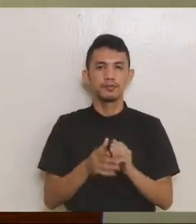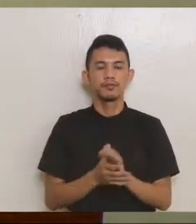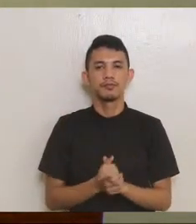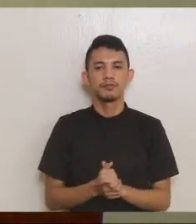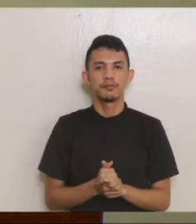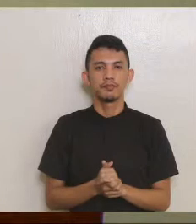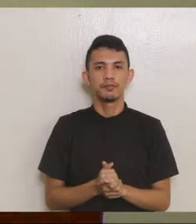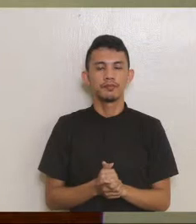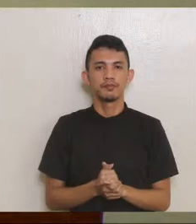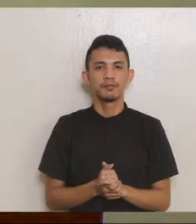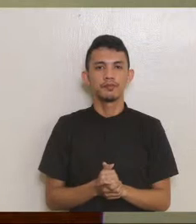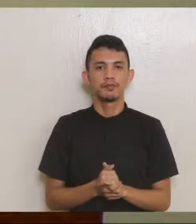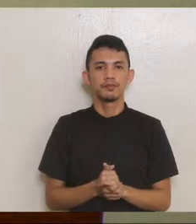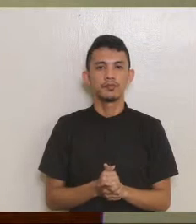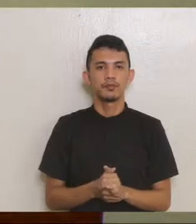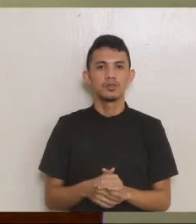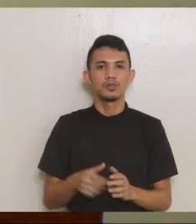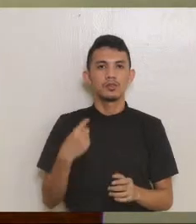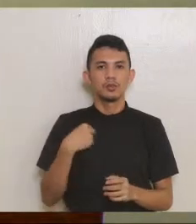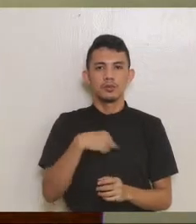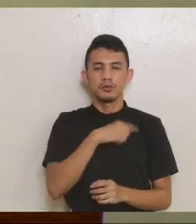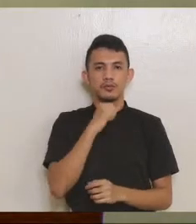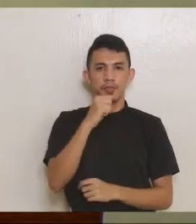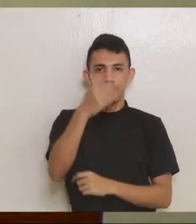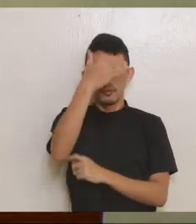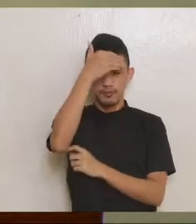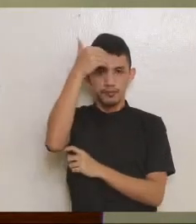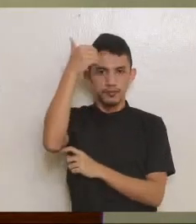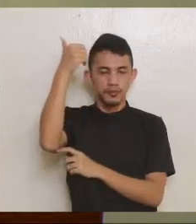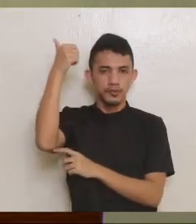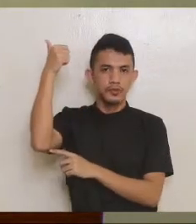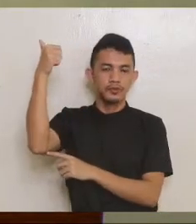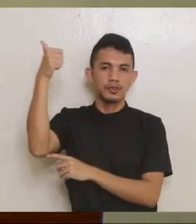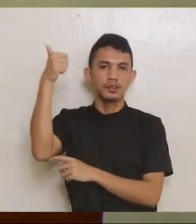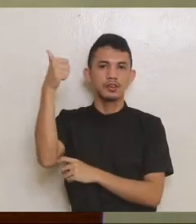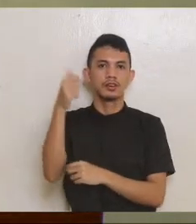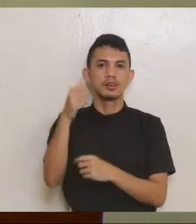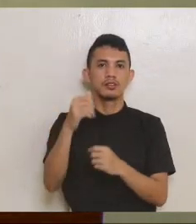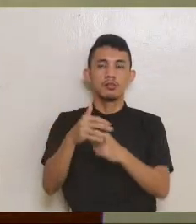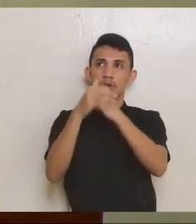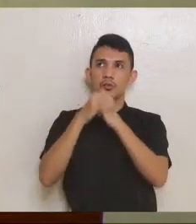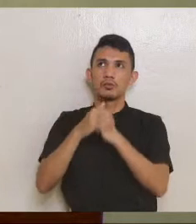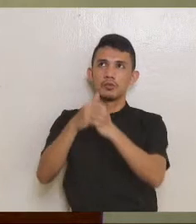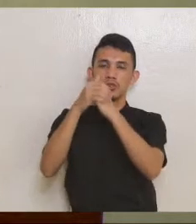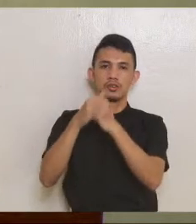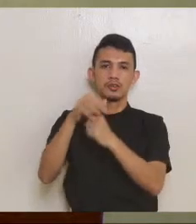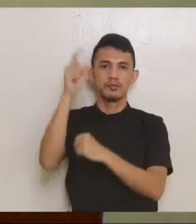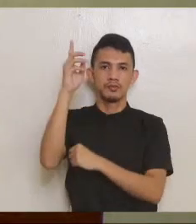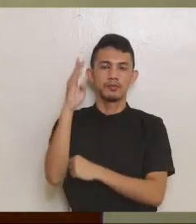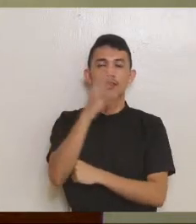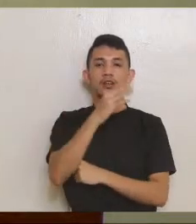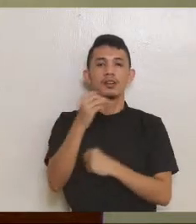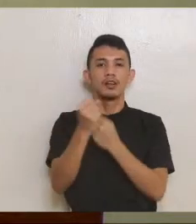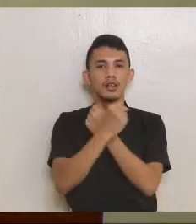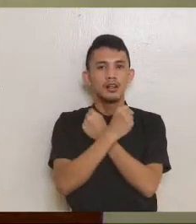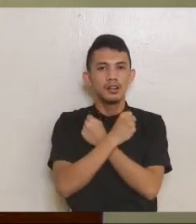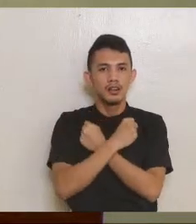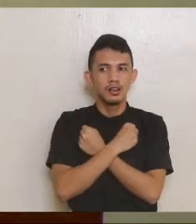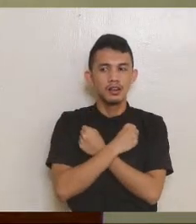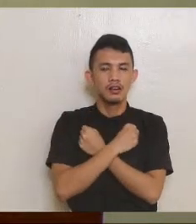Una, ang pagsimba sa atong Ginoo. Ikaduha, ang paghigugma sa atong mga kasilinganan, bisan